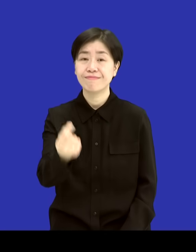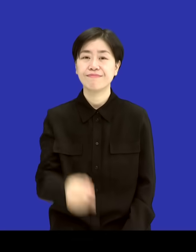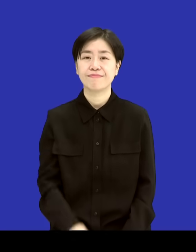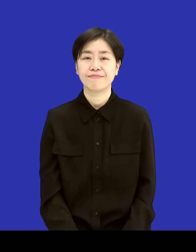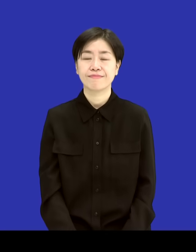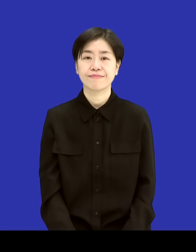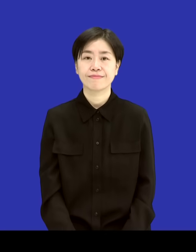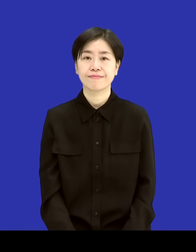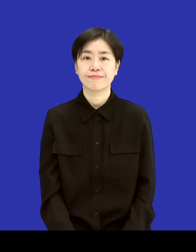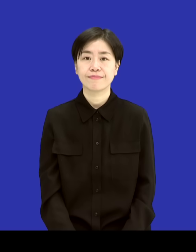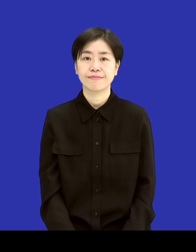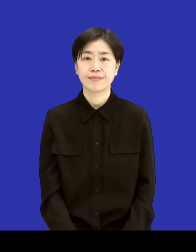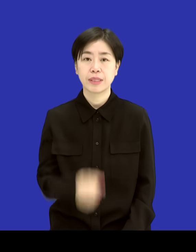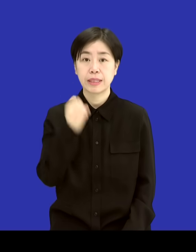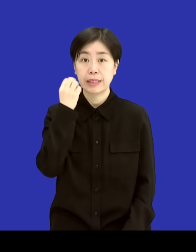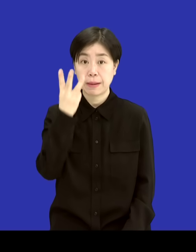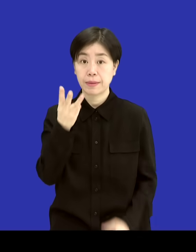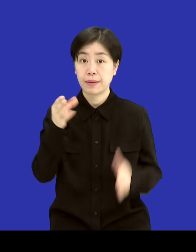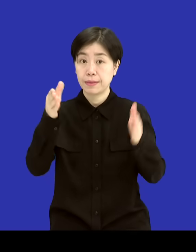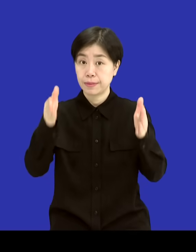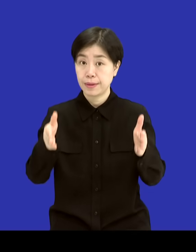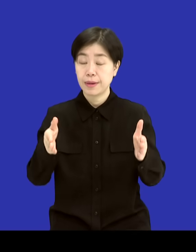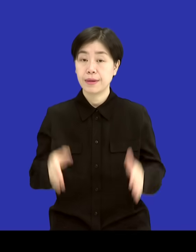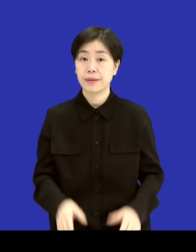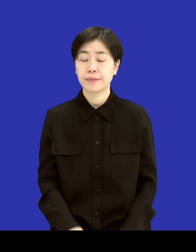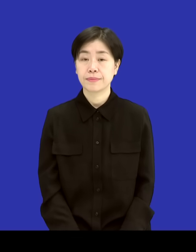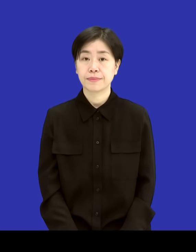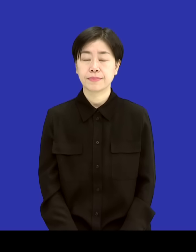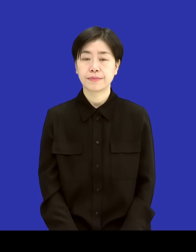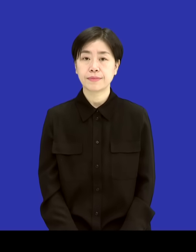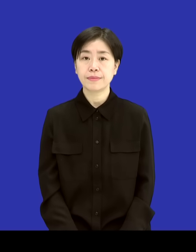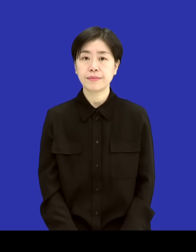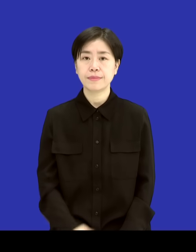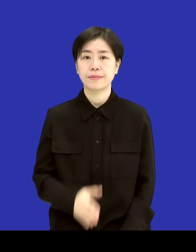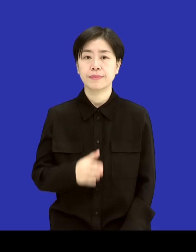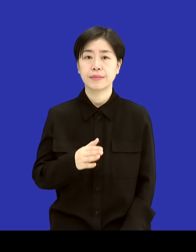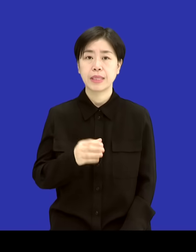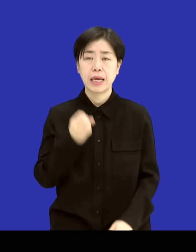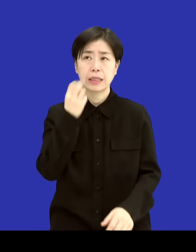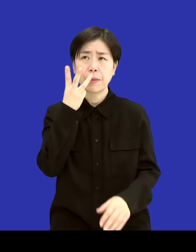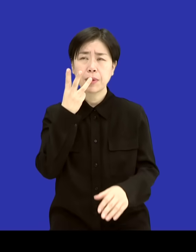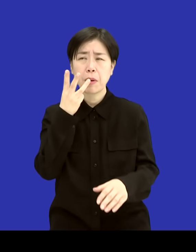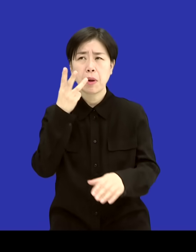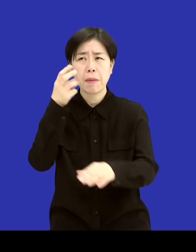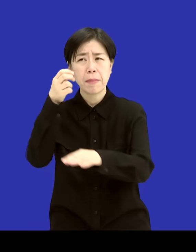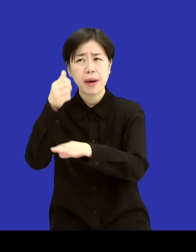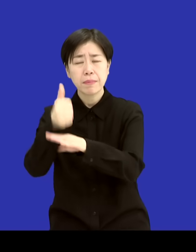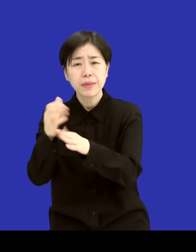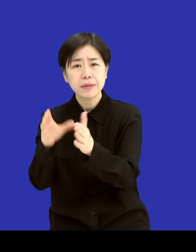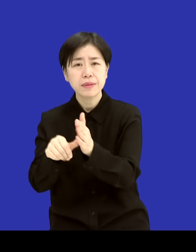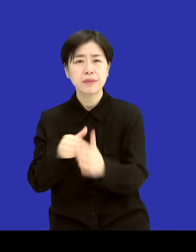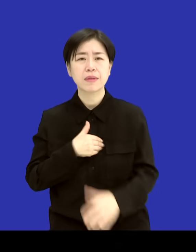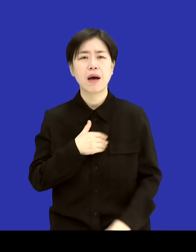하고 사실 이제 거의 3개월 차 됐을 때 저희 외할머니께서